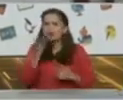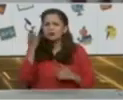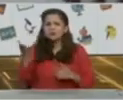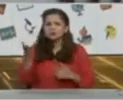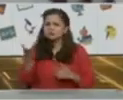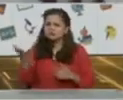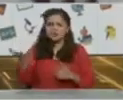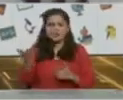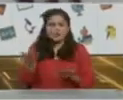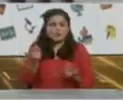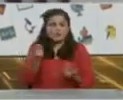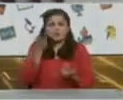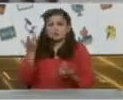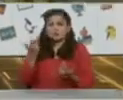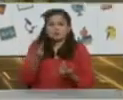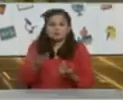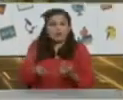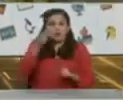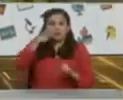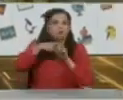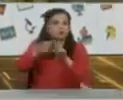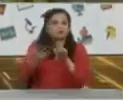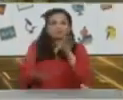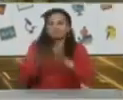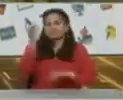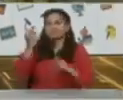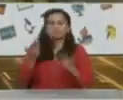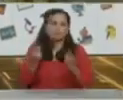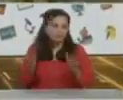बन सकती है। खैर, मैं